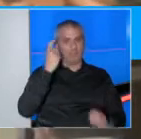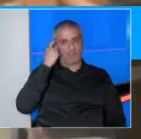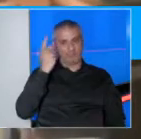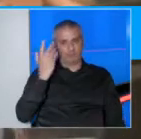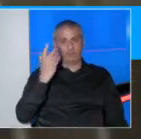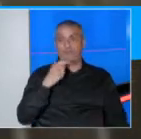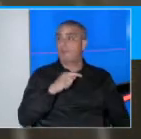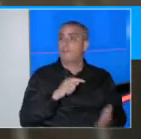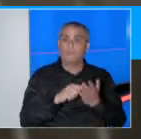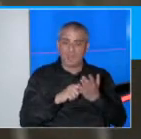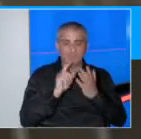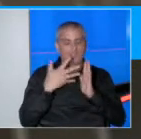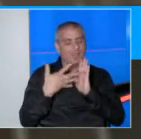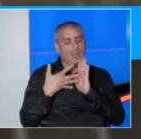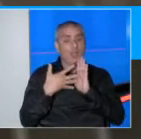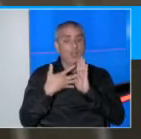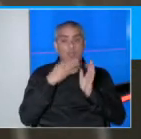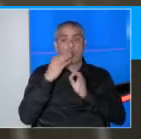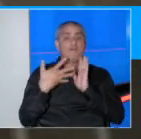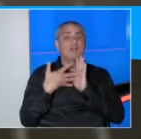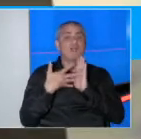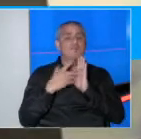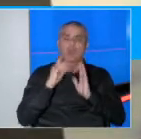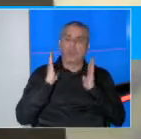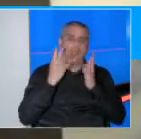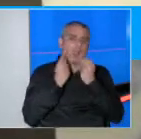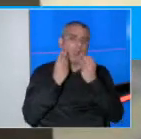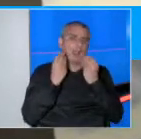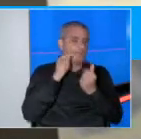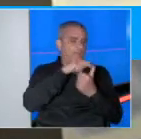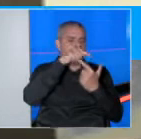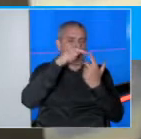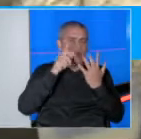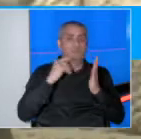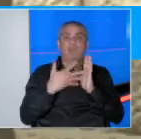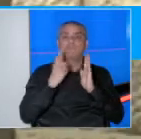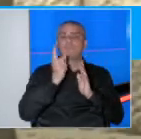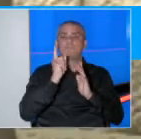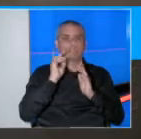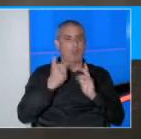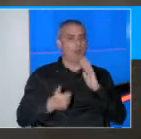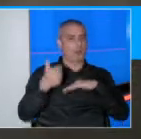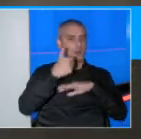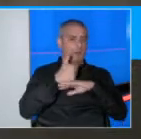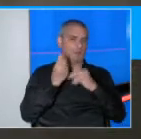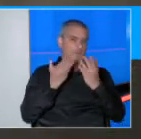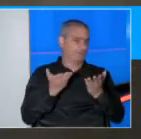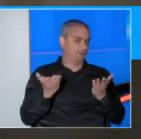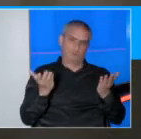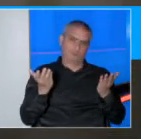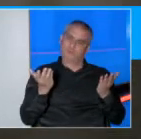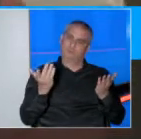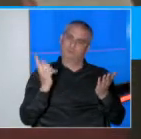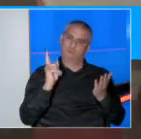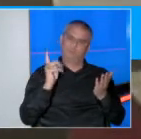הרי היות וצריכים לחקור ולבדוק כל כך הרבה מערכות, צריכים לבדוק מי ראוי לעמוד בכזו מערכת, בוא לא